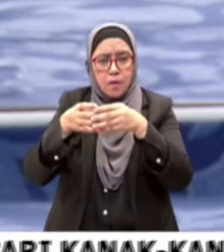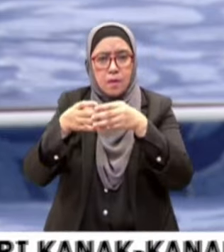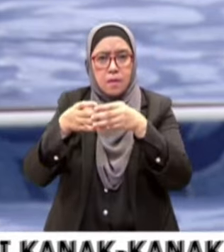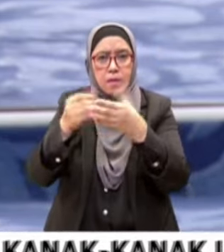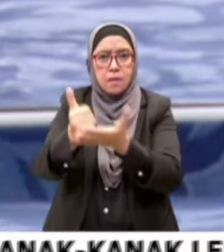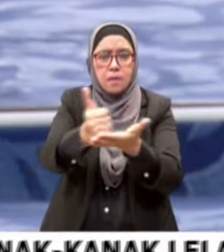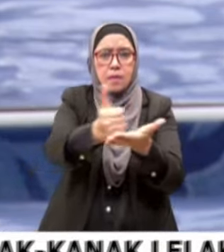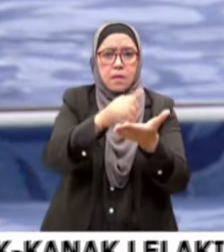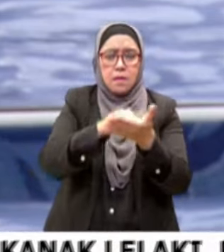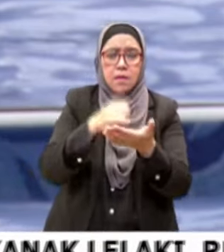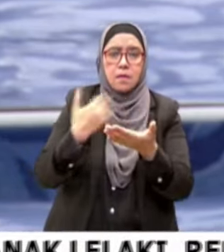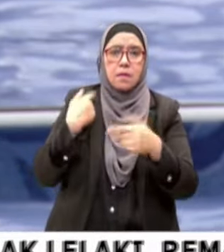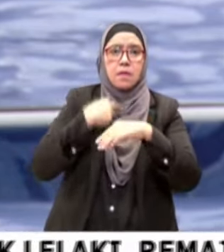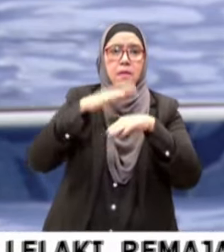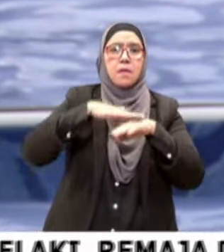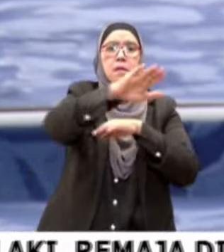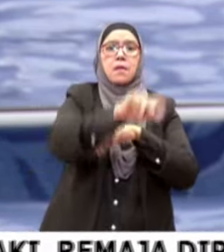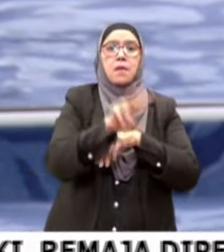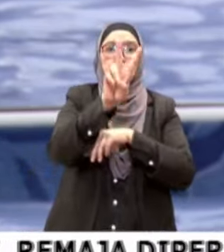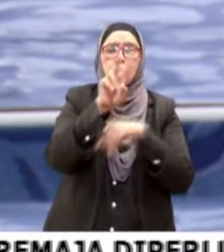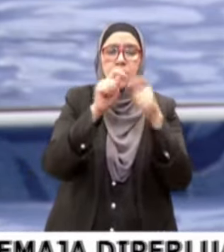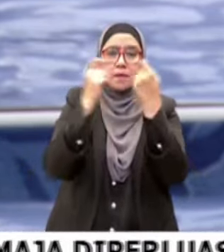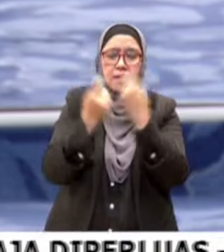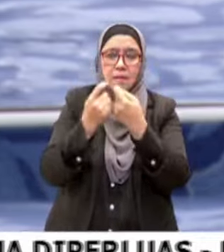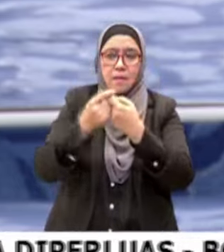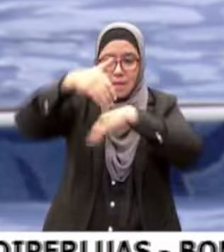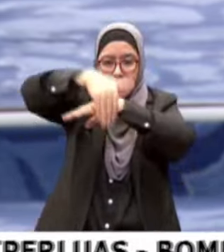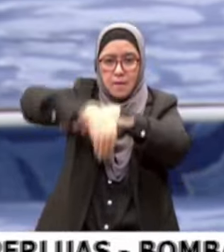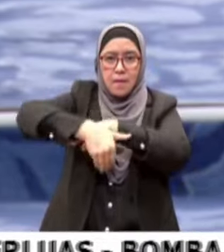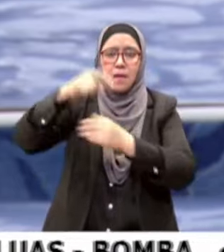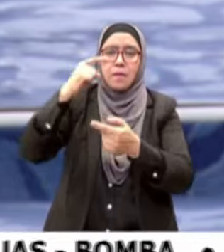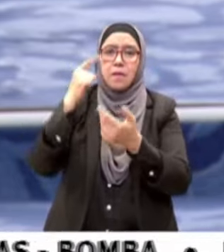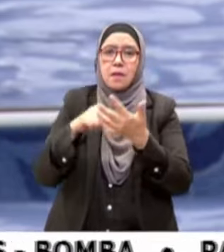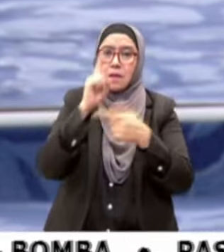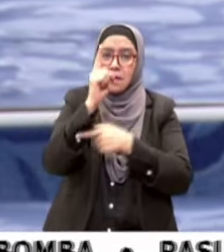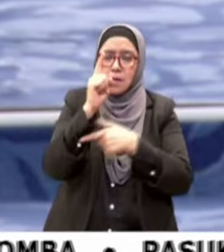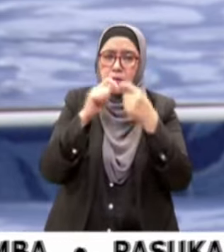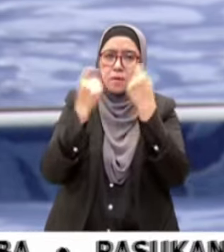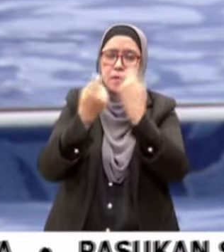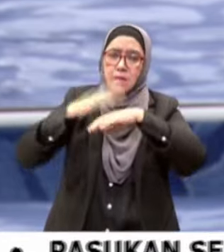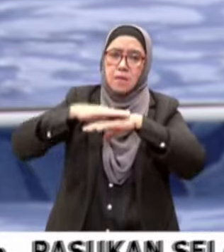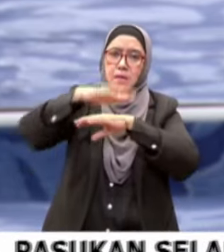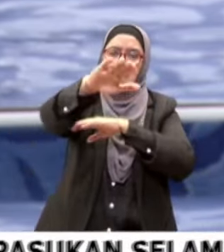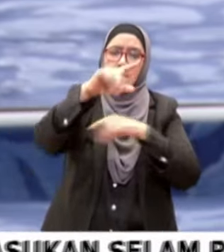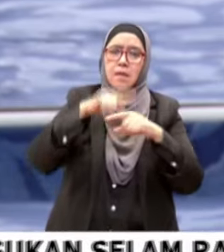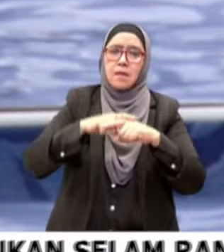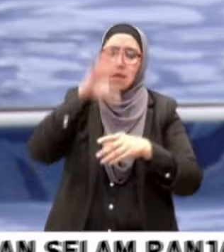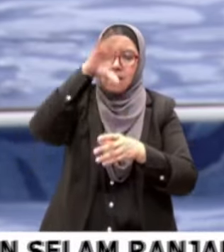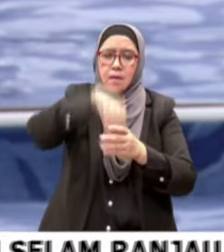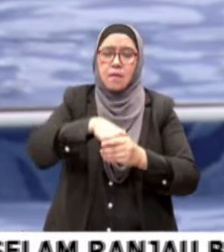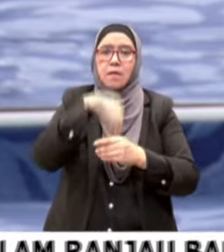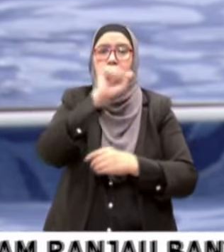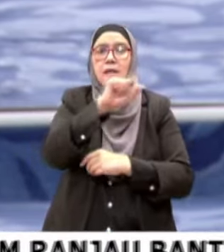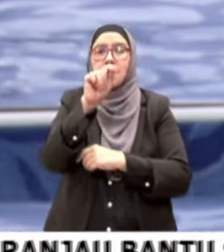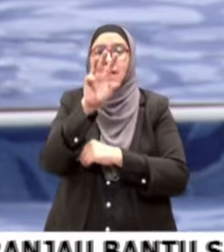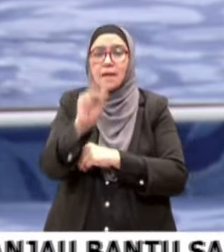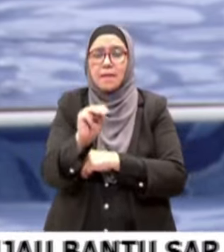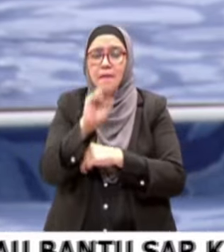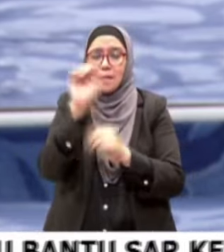dah dua pasukan dan pada malam ini satu lagi akan dikirim termasuk angkatan tentara Malaysia dengan kemudahan